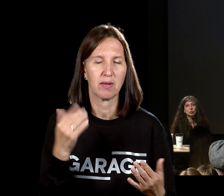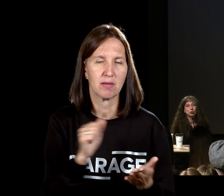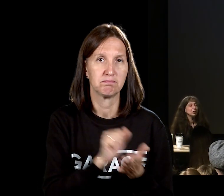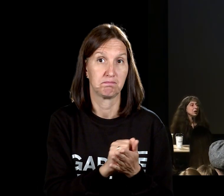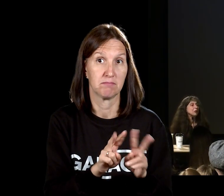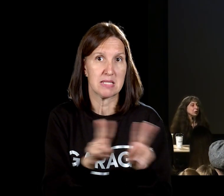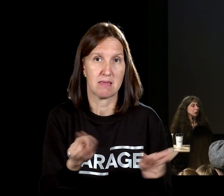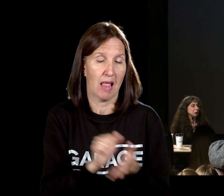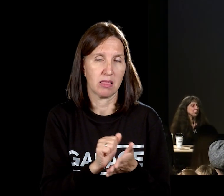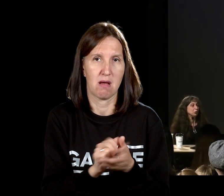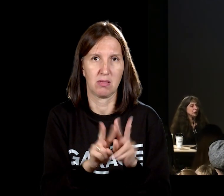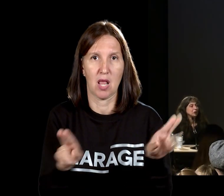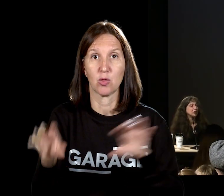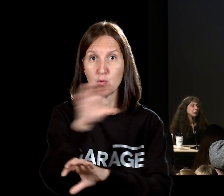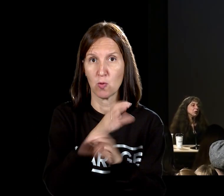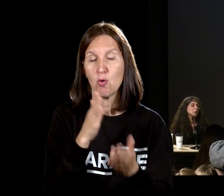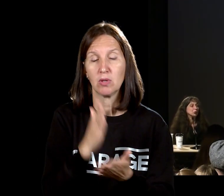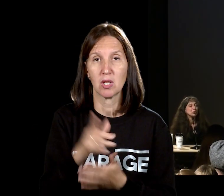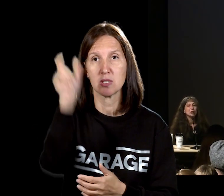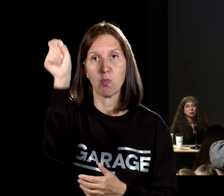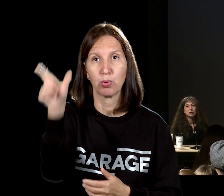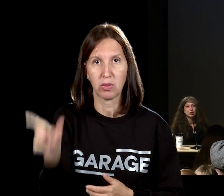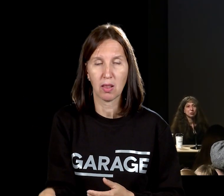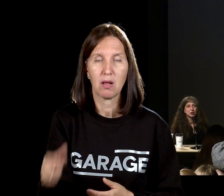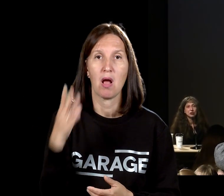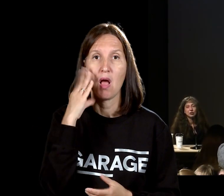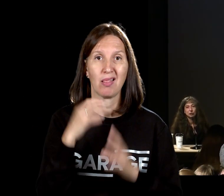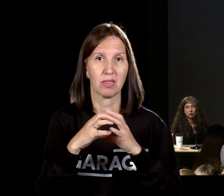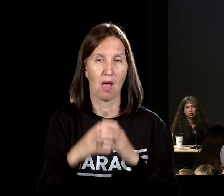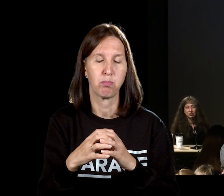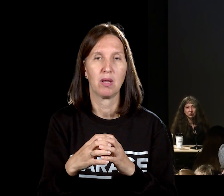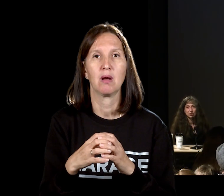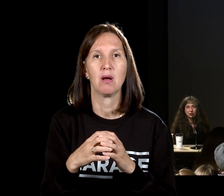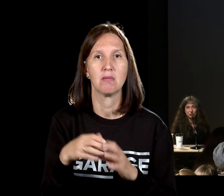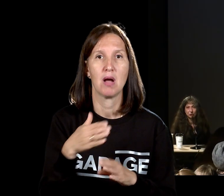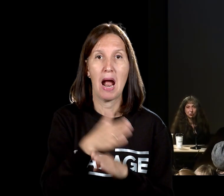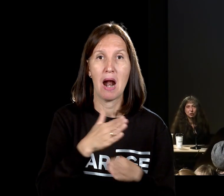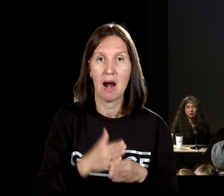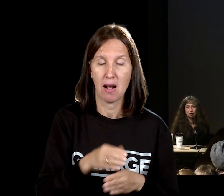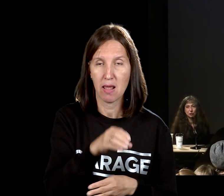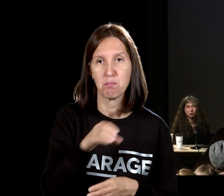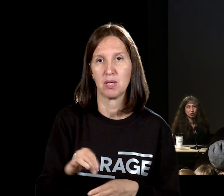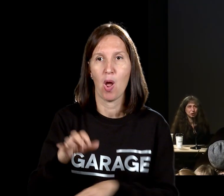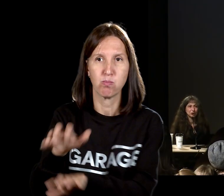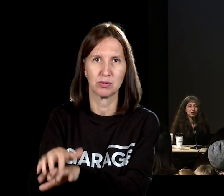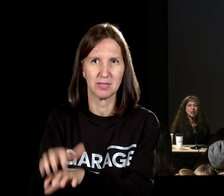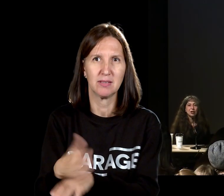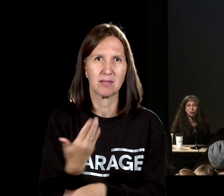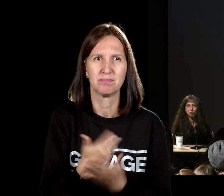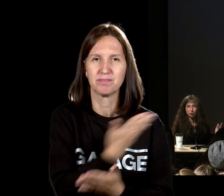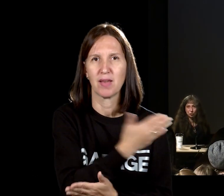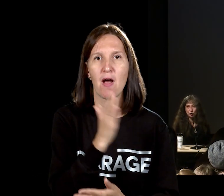шаблонный натюрморт, в котором есть бутылка, яблоко, кусок хлеба и старый ботинок, который отсылает к ботинкам Ван Гога. Да, Ван Гог тоже один